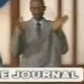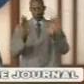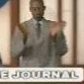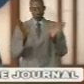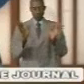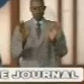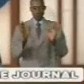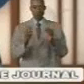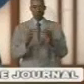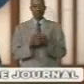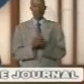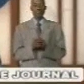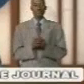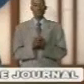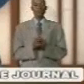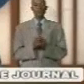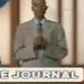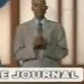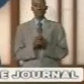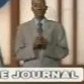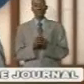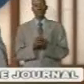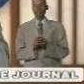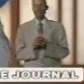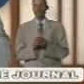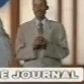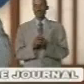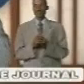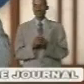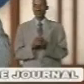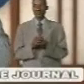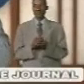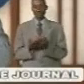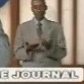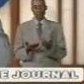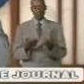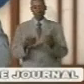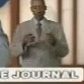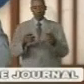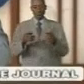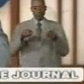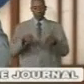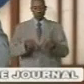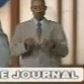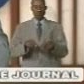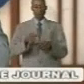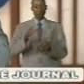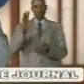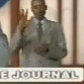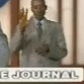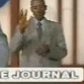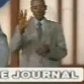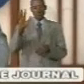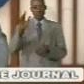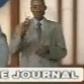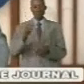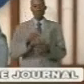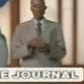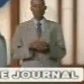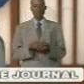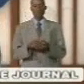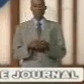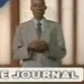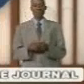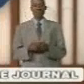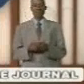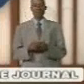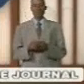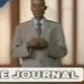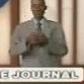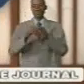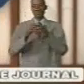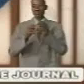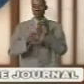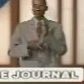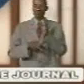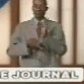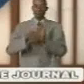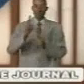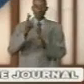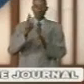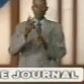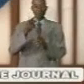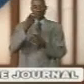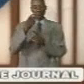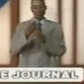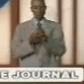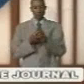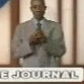mi-journée sur la radio-télévision nationale congolaise. Aujourd'hui, vendredi 12 octobre 2012, on compte 190 jours depuis